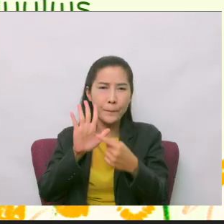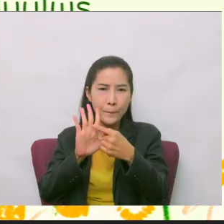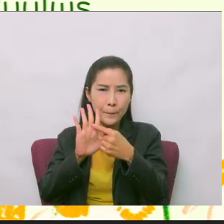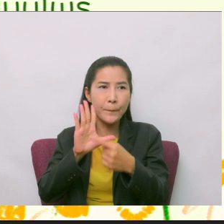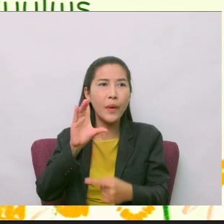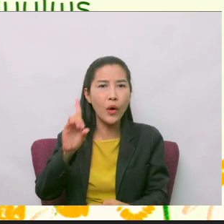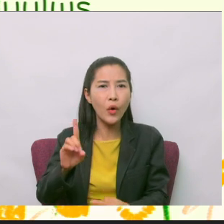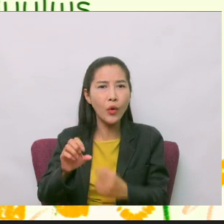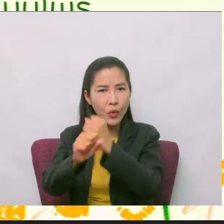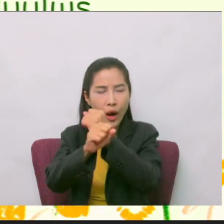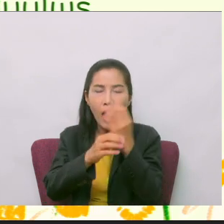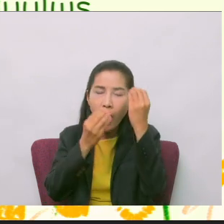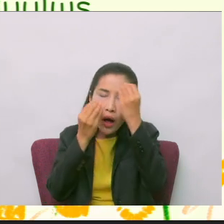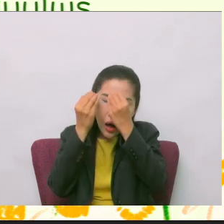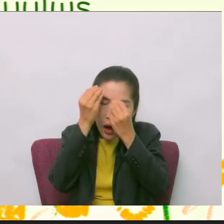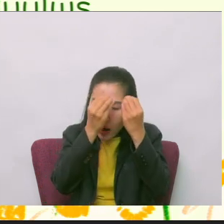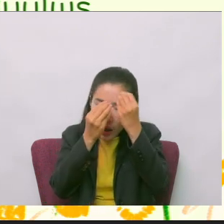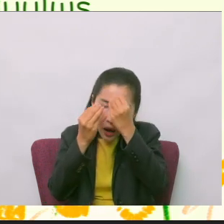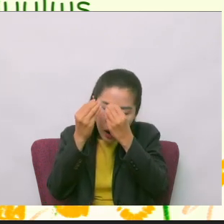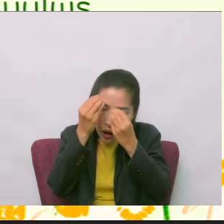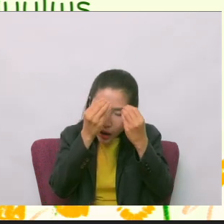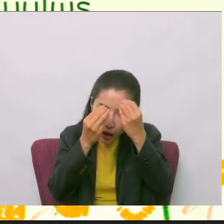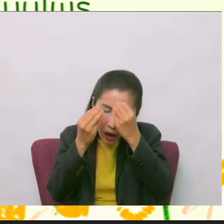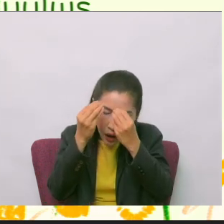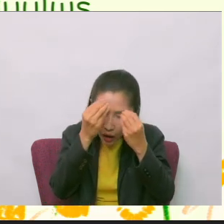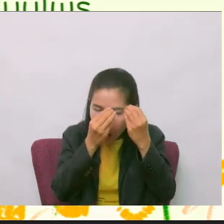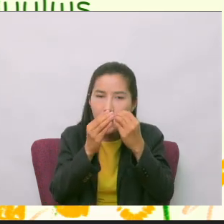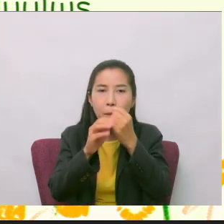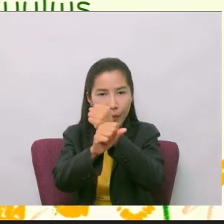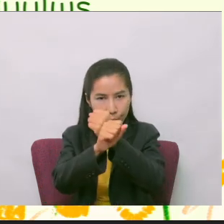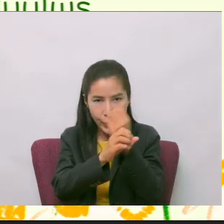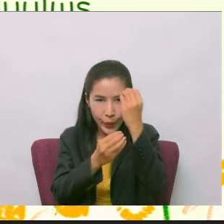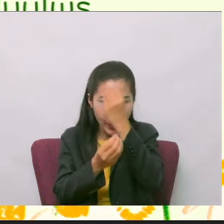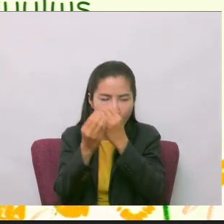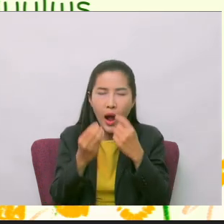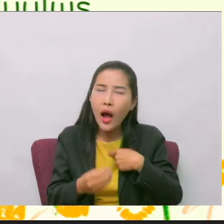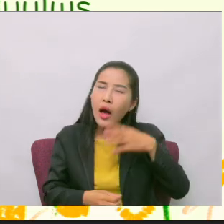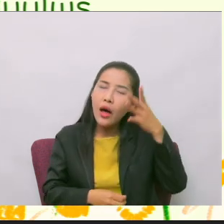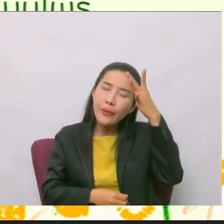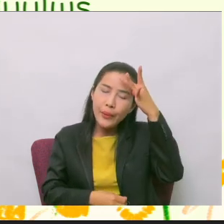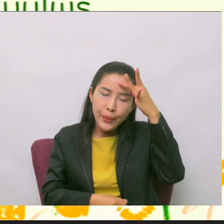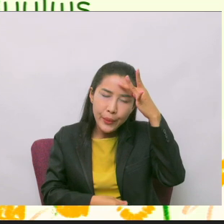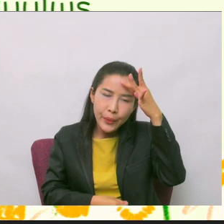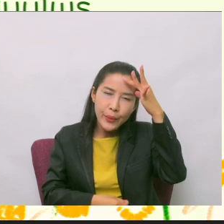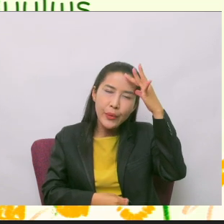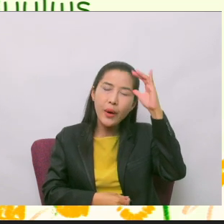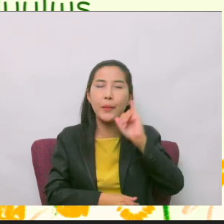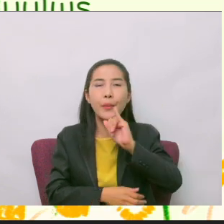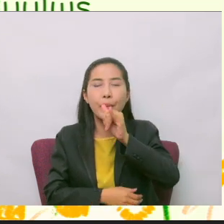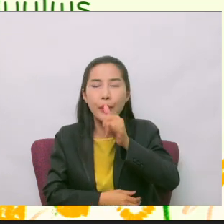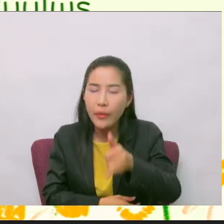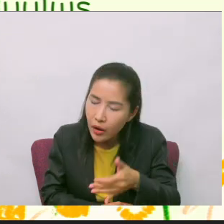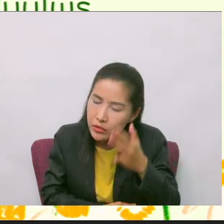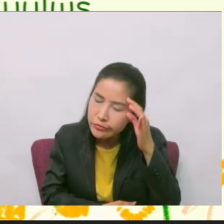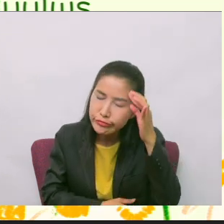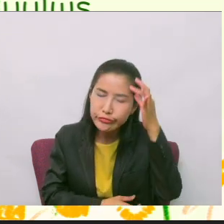วิงเวียนศีรษะได้ด้วยนะคะถ้าเกิดว่าใครที่มีอาการคล้ายๆจะเป็นลมนะคะเฮ้ยมีสมุนไพรใกล้ตัวนะคะ